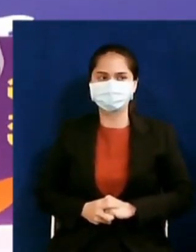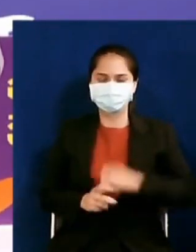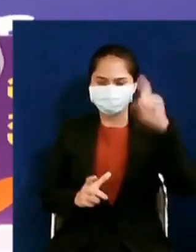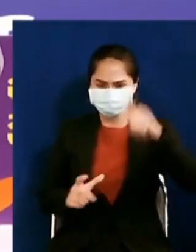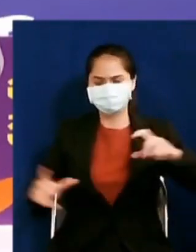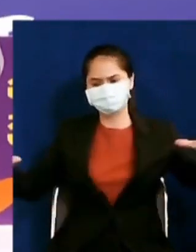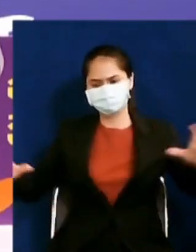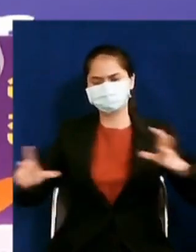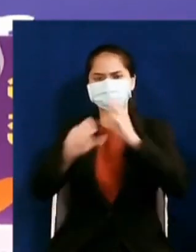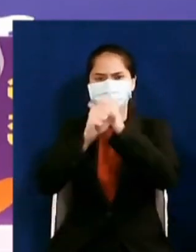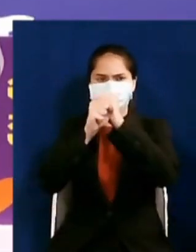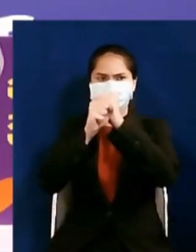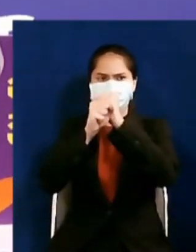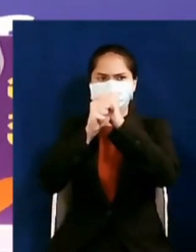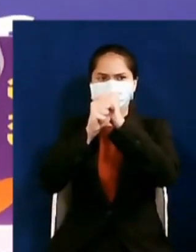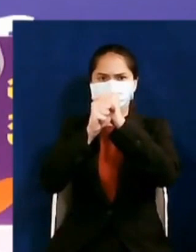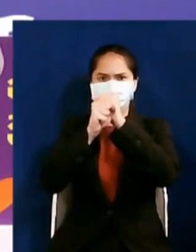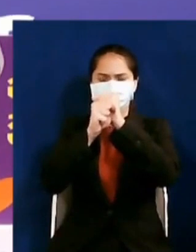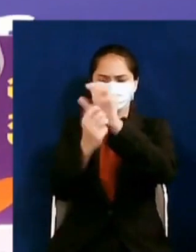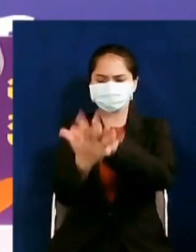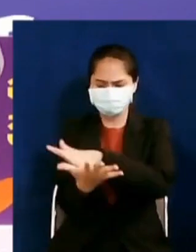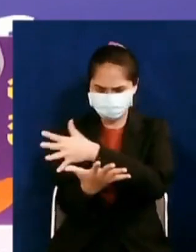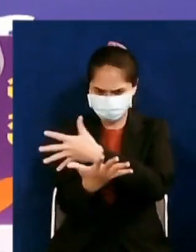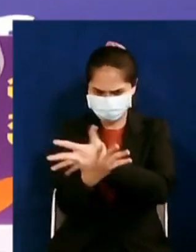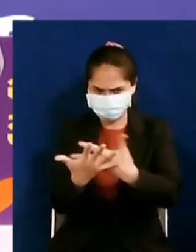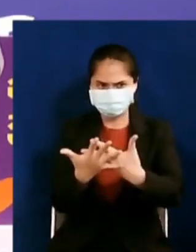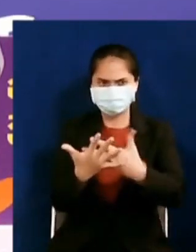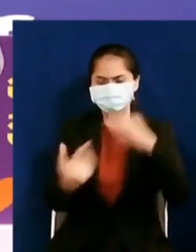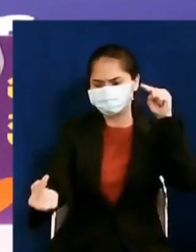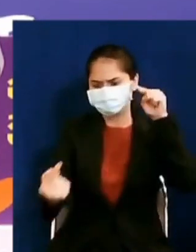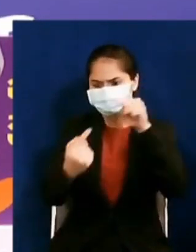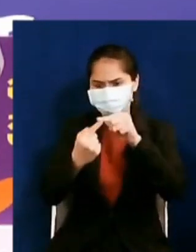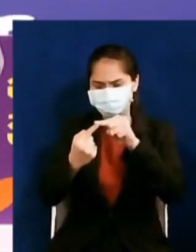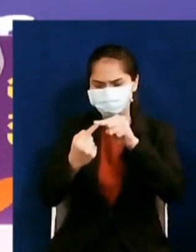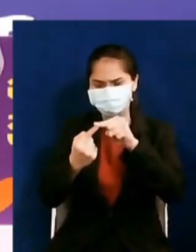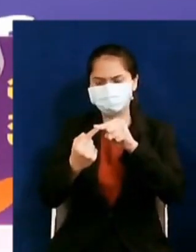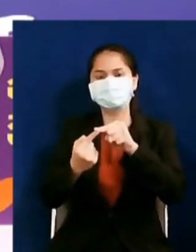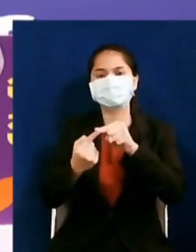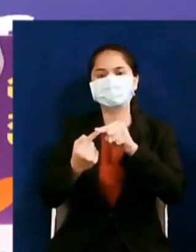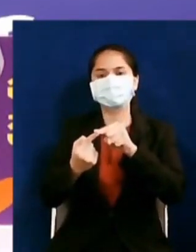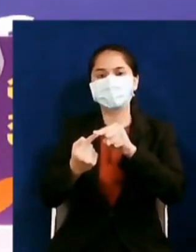ตำแหน่ง1บวกตำแหน่ง1ลบถ้าแลบไหนยังสรุปไม่ได้ต้องไม่สรุปใช่หรือไม่ก็ต้องไปตรว